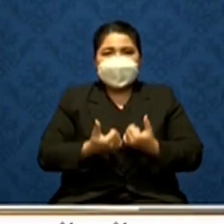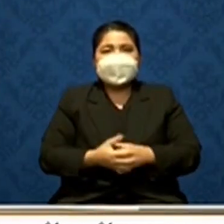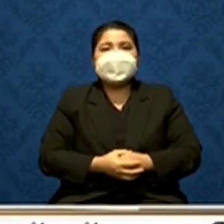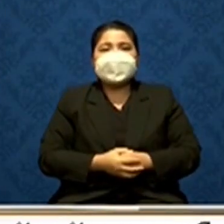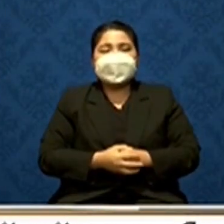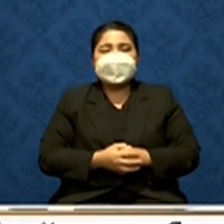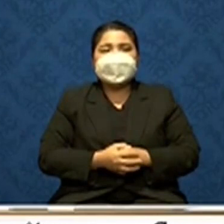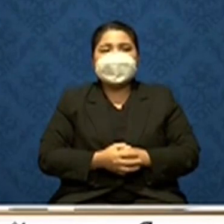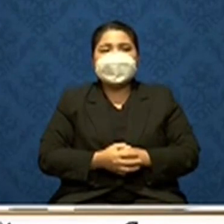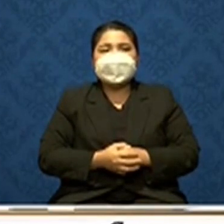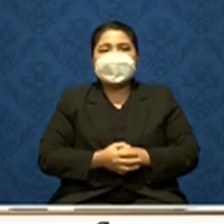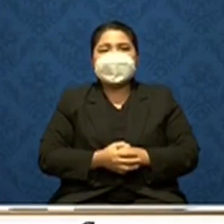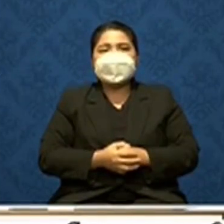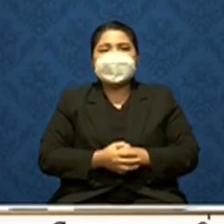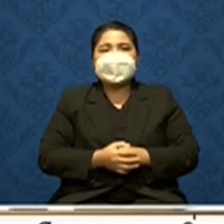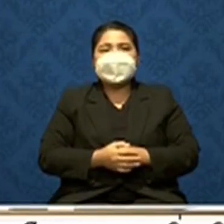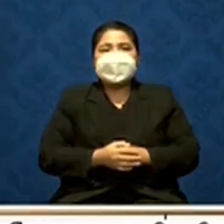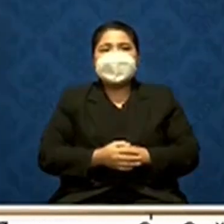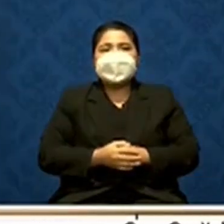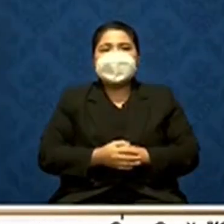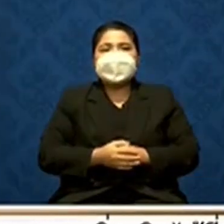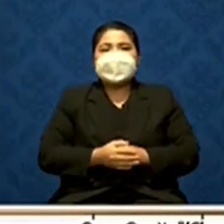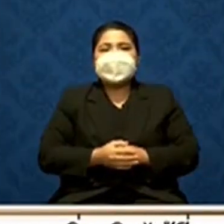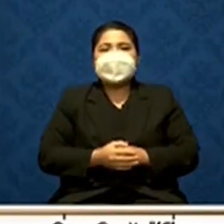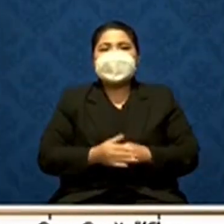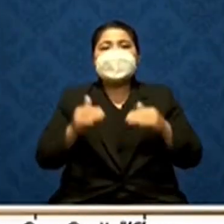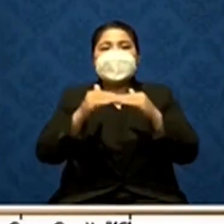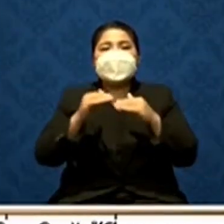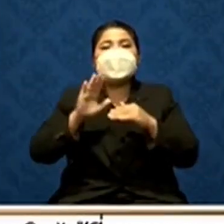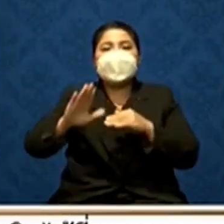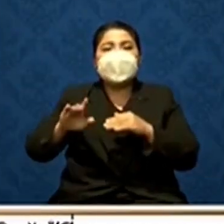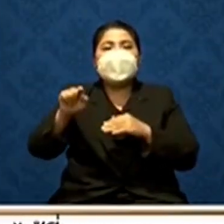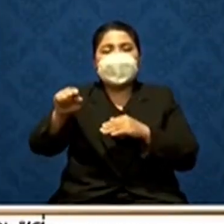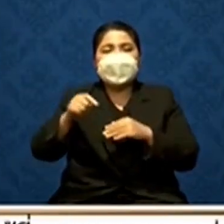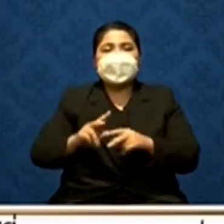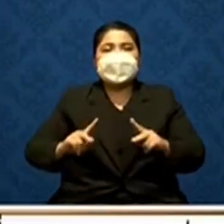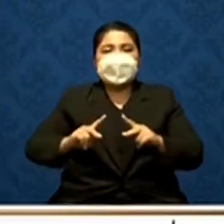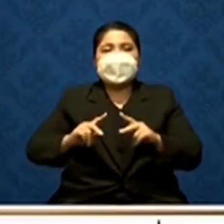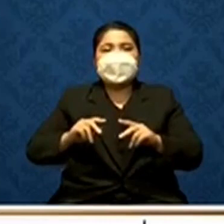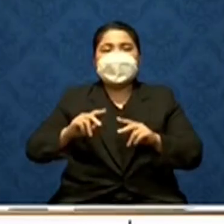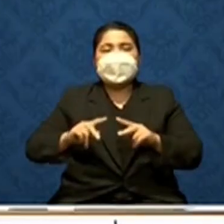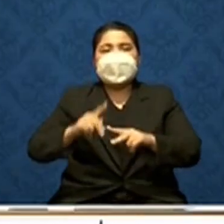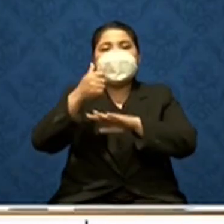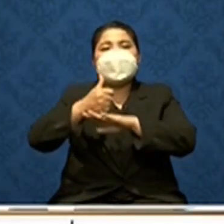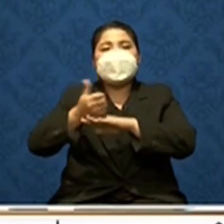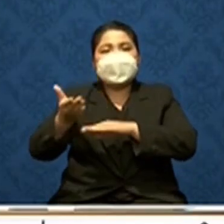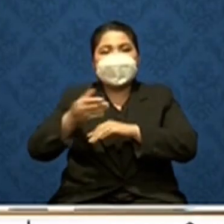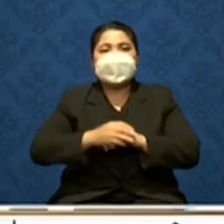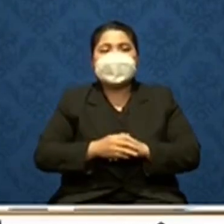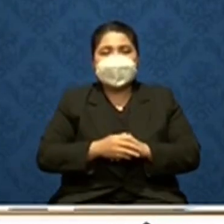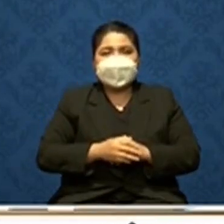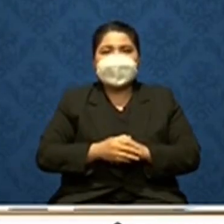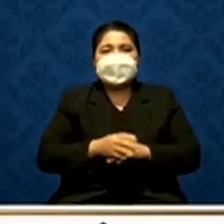สิทธันรัฐมัตรีนะครับ ที่ท่านจะตอบคืนนี้ หรอจะตอบพร่งนี้นะครั เจอรมัรีครักรับเรีท่ประทานที่ขรบครับ